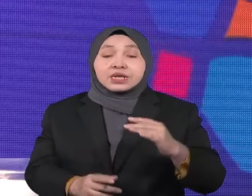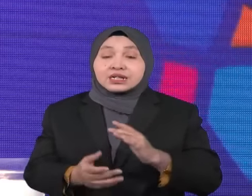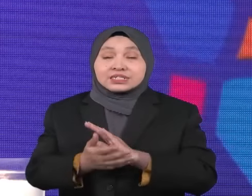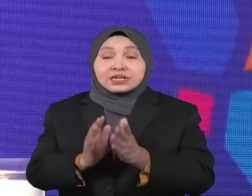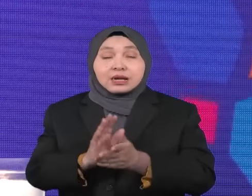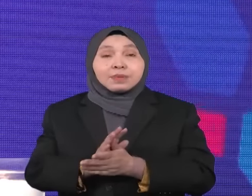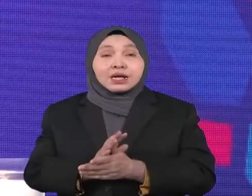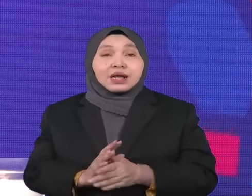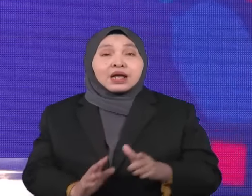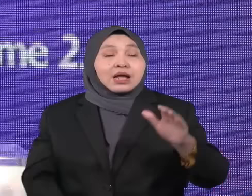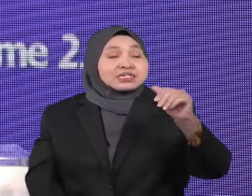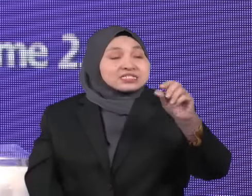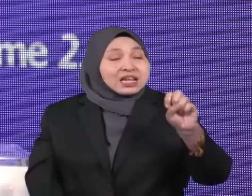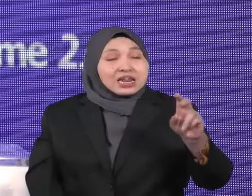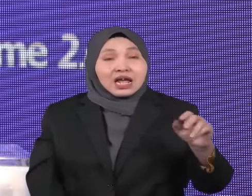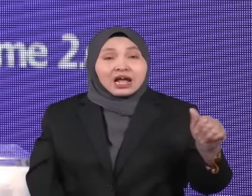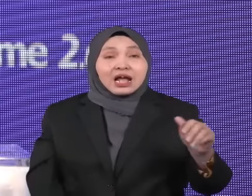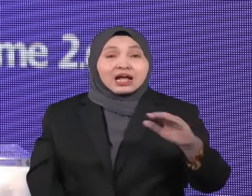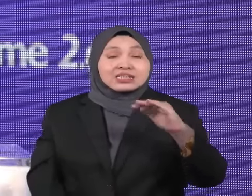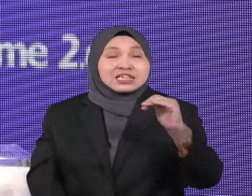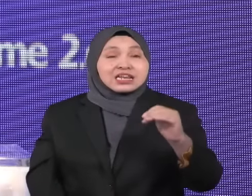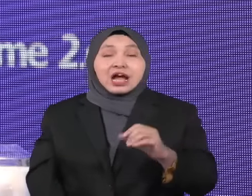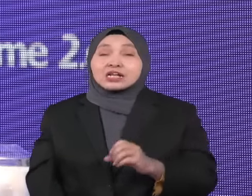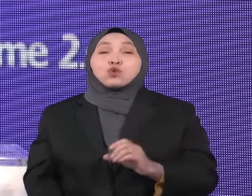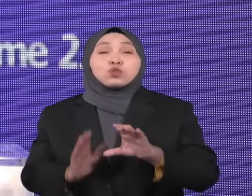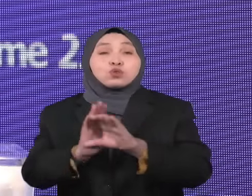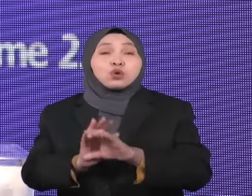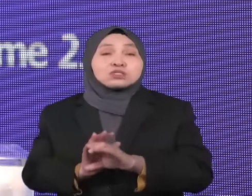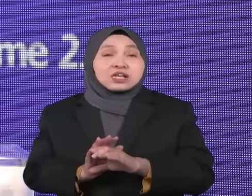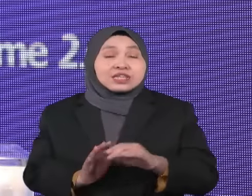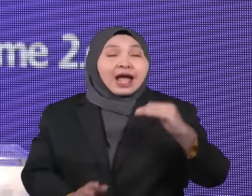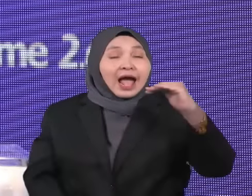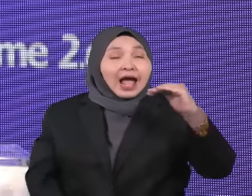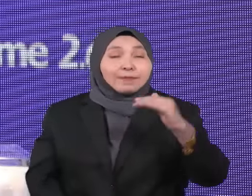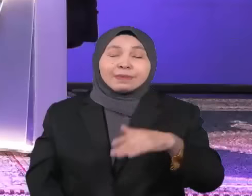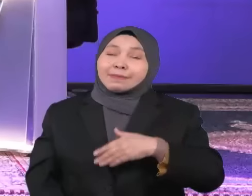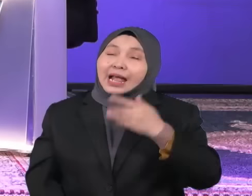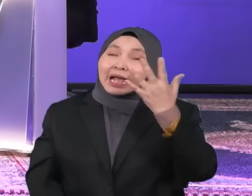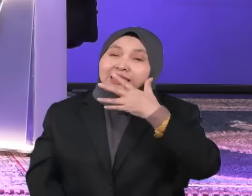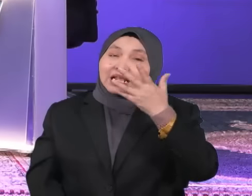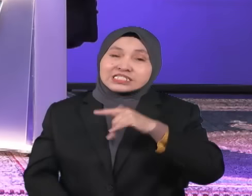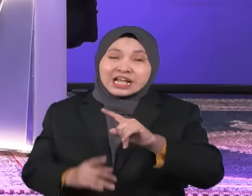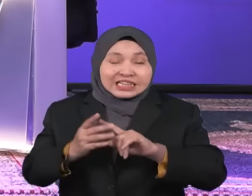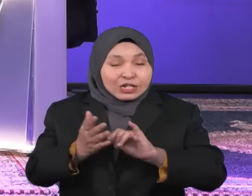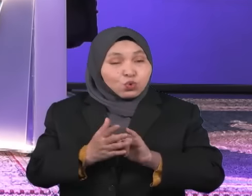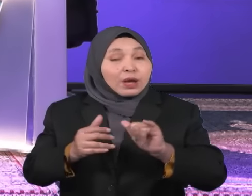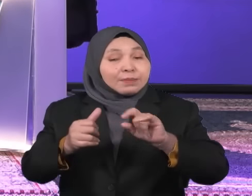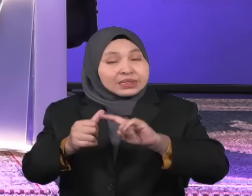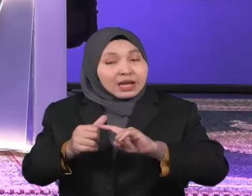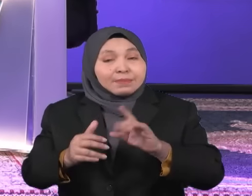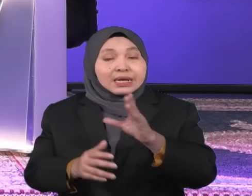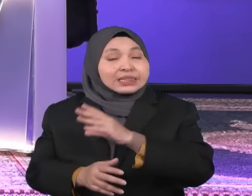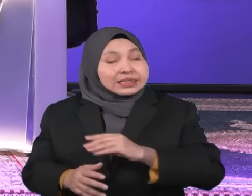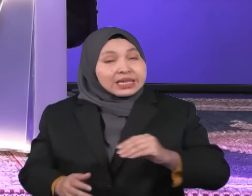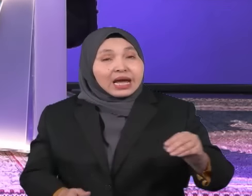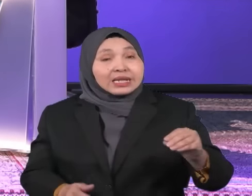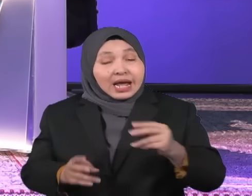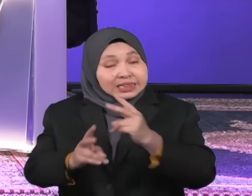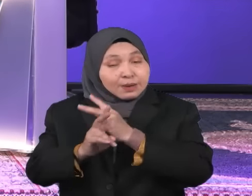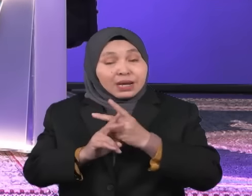panggil kawan kita, hasanah. Oh hasanah, contoh kan, patutnya ha pedas kan, subhanallah. Jadi itu yang pertama. Dan juga hati-hati juga